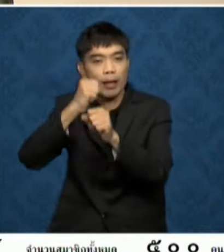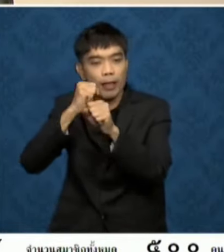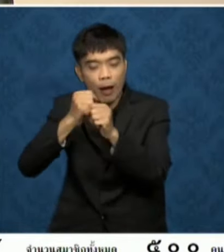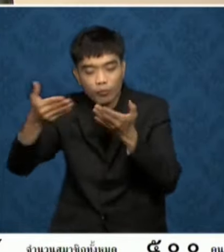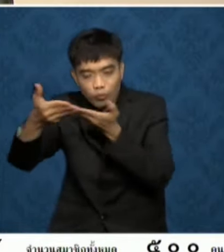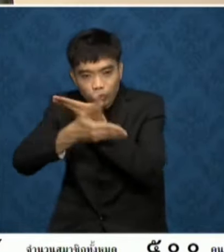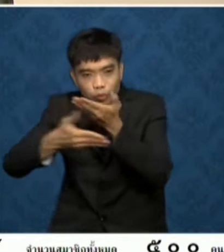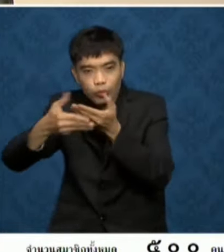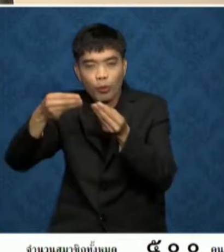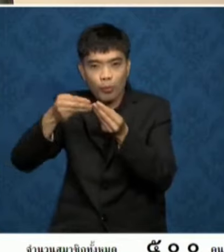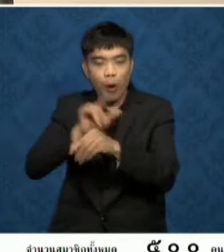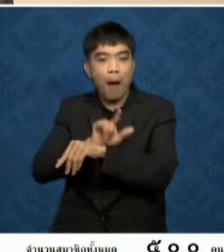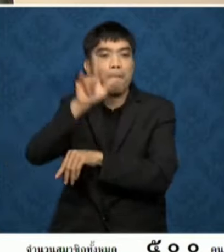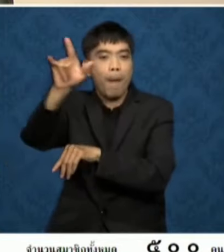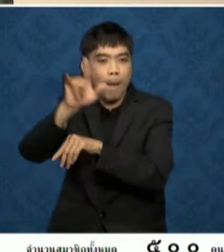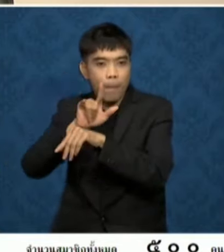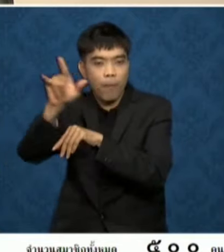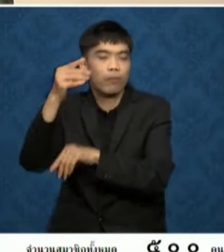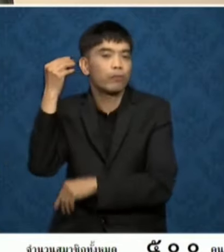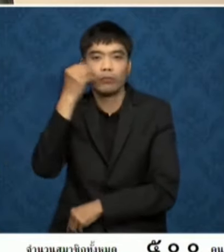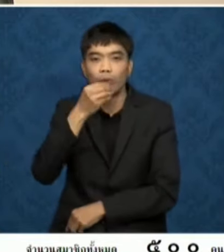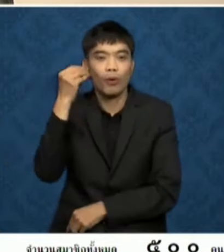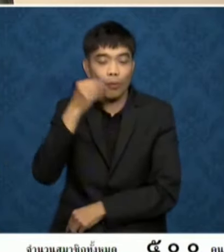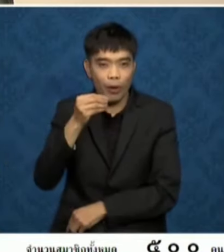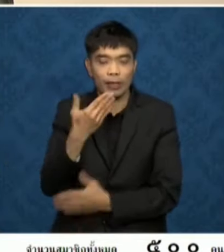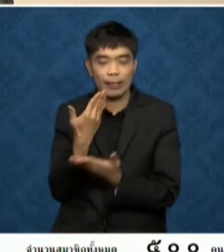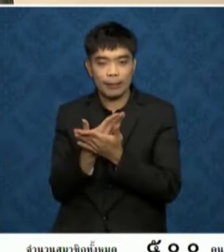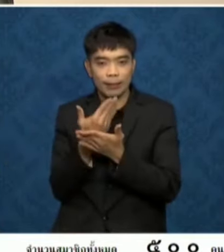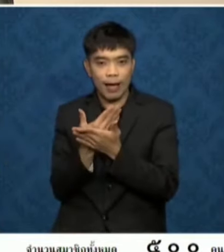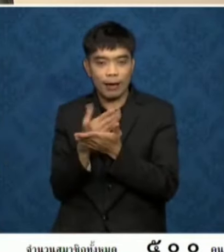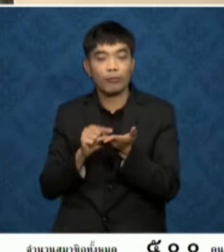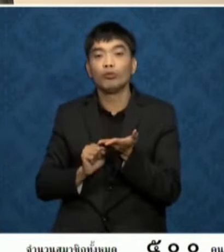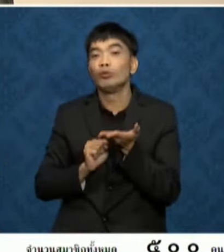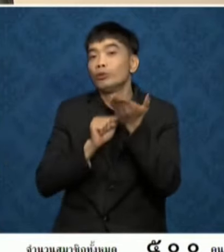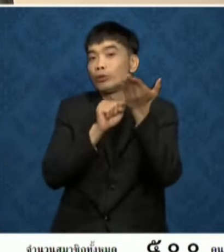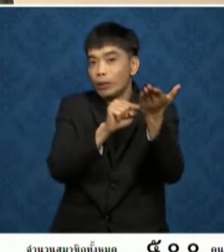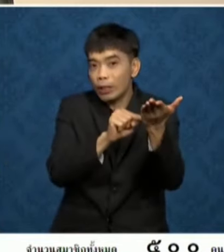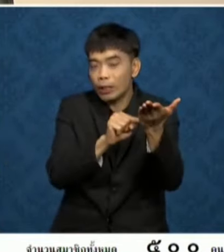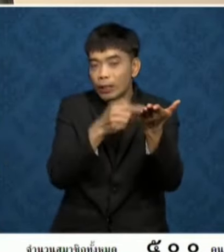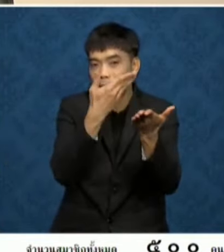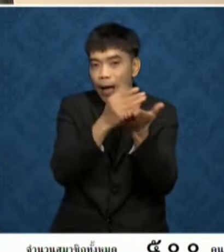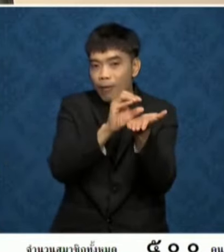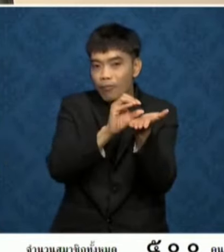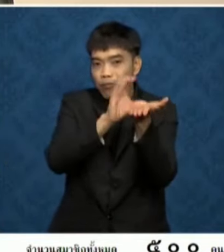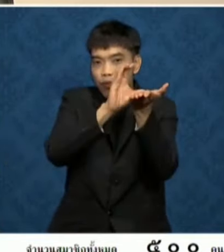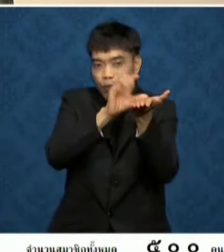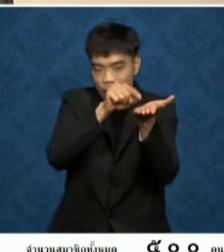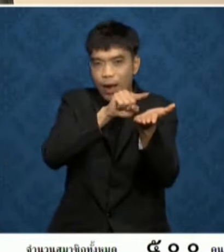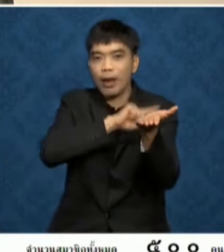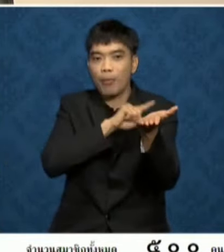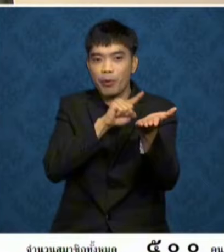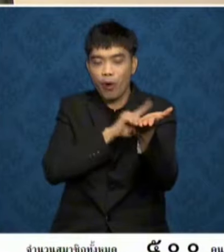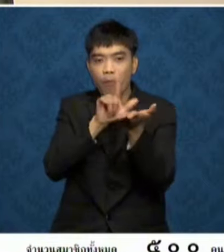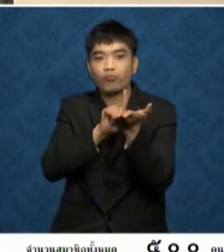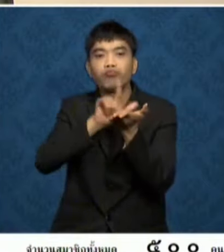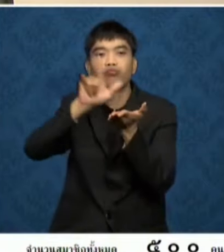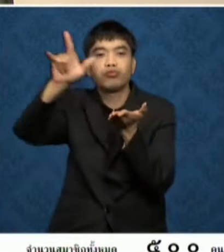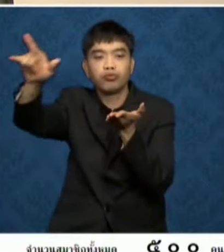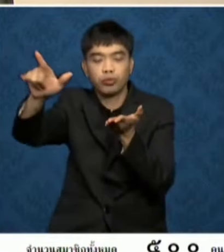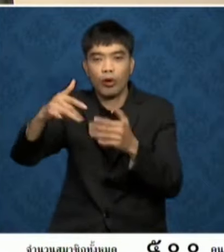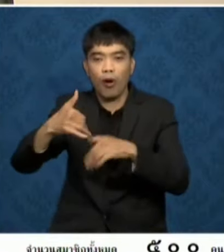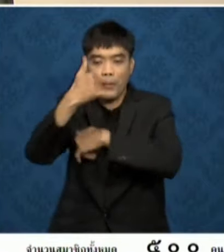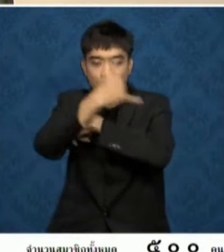ค่อนข้างจะเยอะนะคะเราก็ได้พิจารณาให้ตั้งค่าใช้จ่ายเดินทางไปราชการต่างประเทศเฉพาะที่มีพันธกรณีข้อผูกพันข้อตก